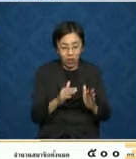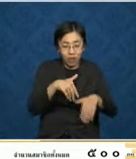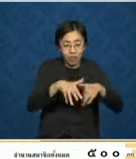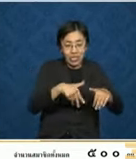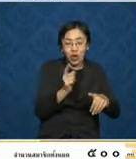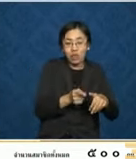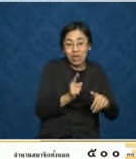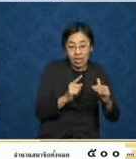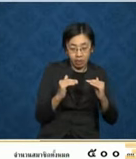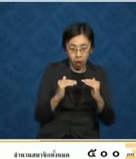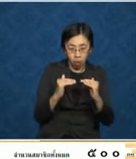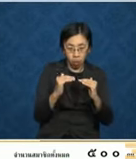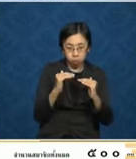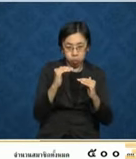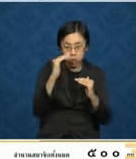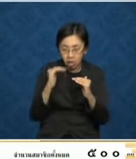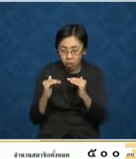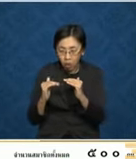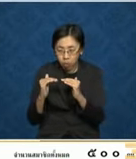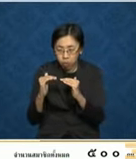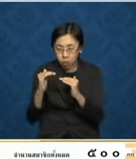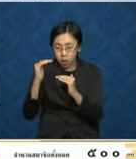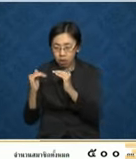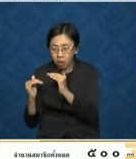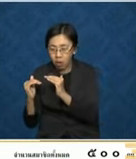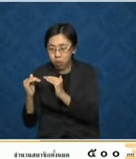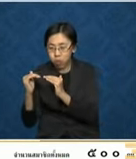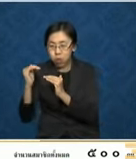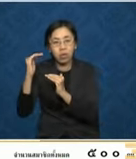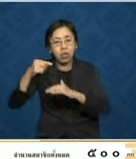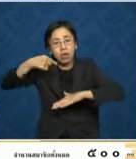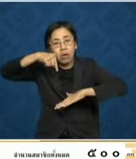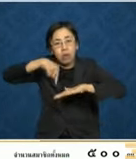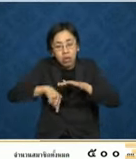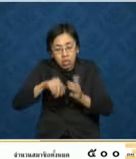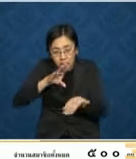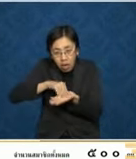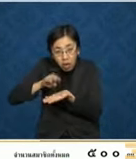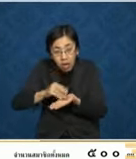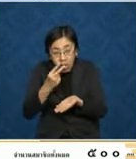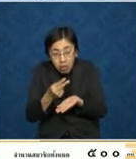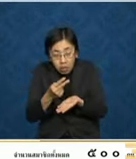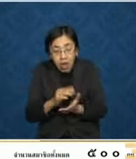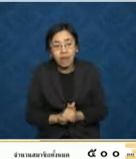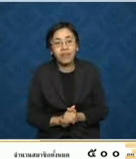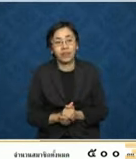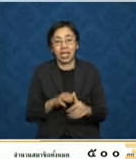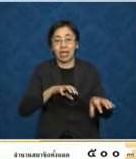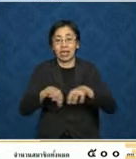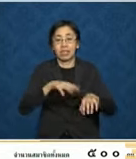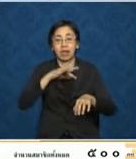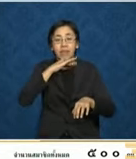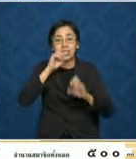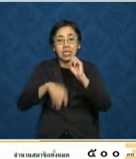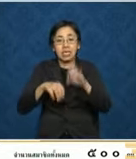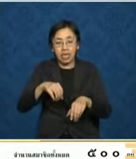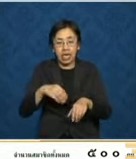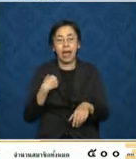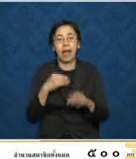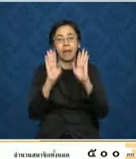รที่เพิ่มขึ้นนะครับซึ่งหากเราลองเจาะลึกไปในรายละเอียดโดยจำแนกตามรูปแบบการจัดการขยะออกเป็น